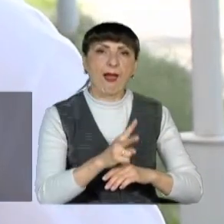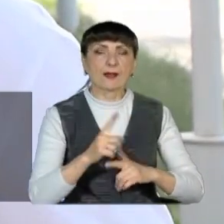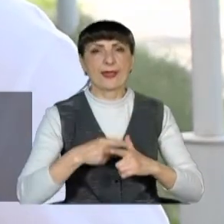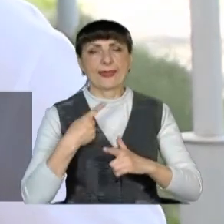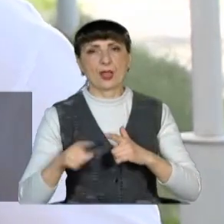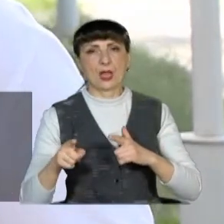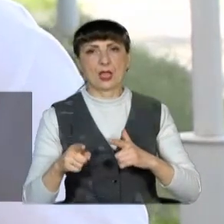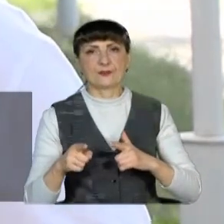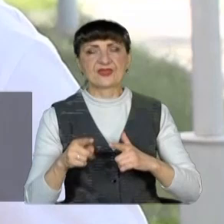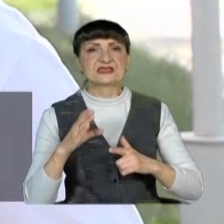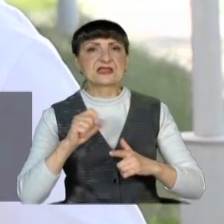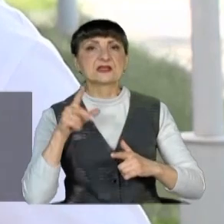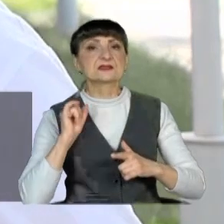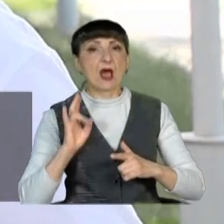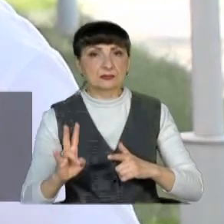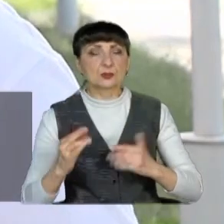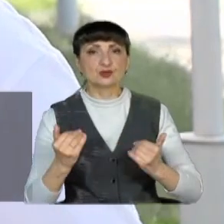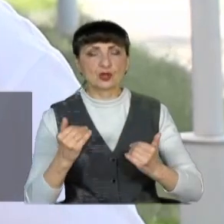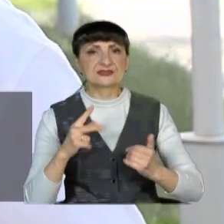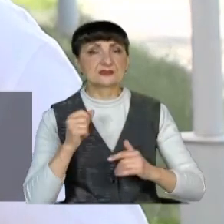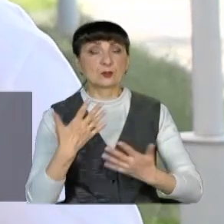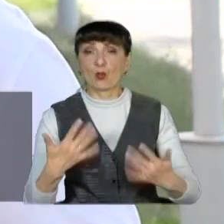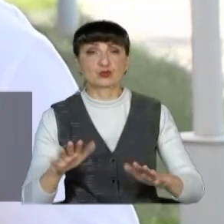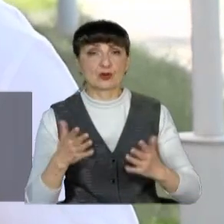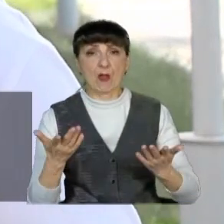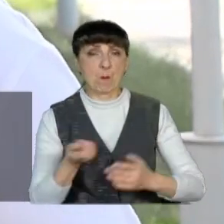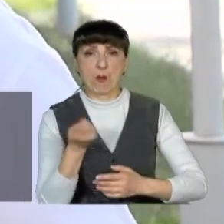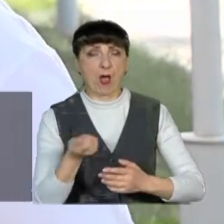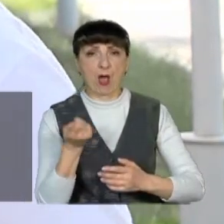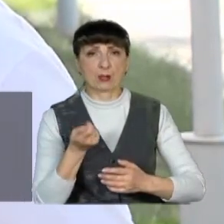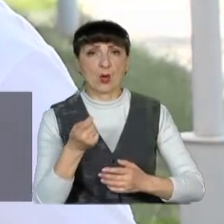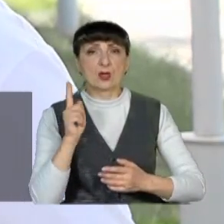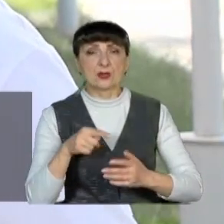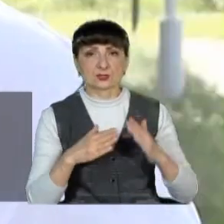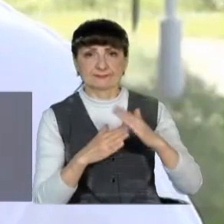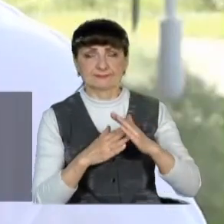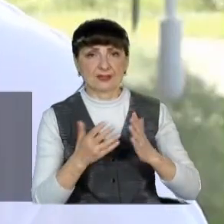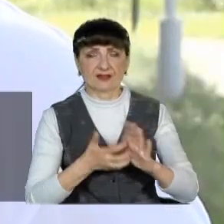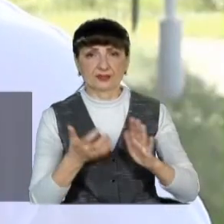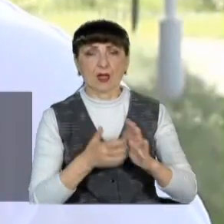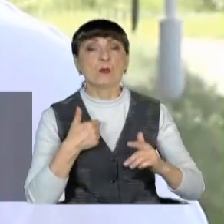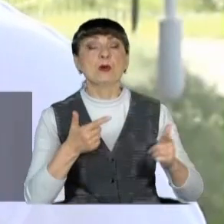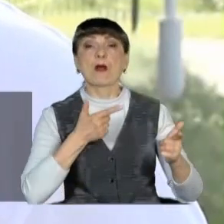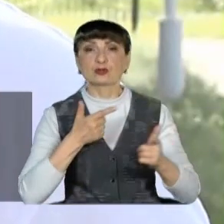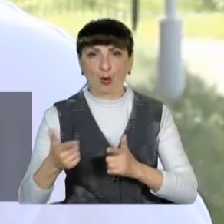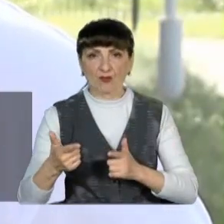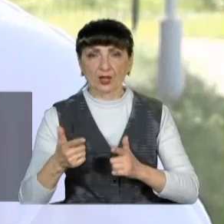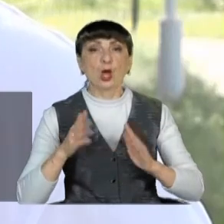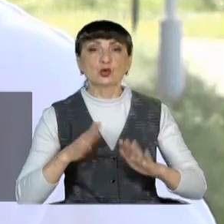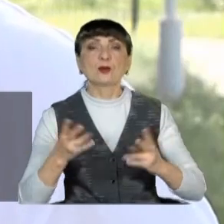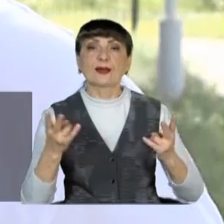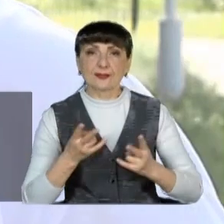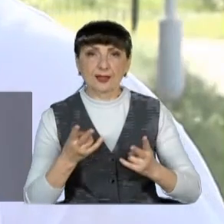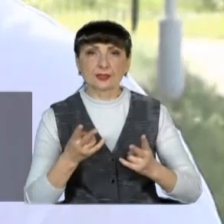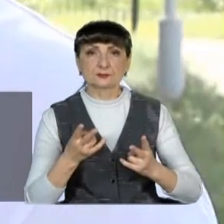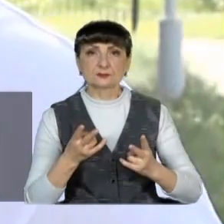например, сазана, сейчас в данный момент сазана почти мало, там, даже в лимитах его нету. Мы готовы, только нужен, опять